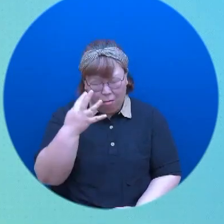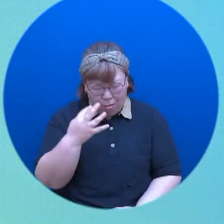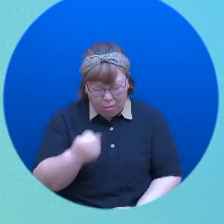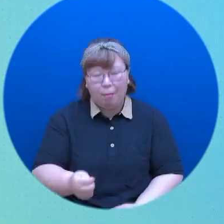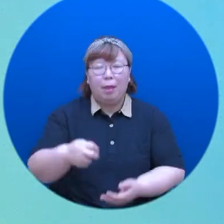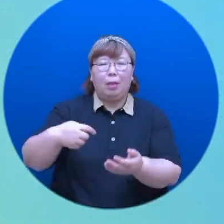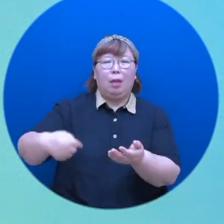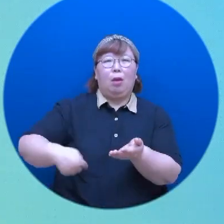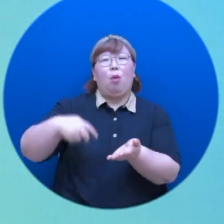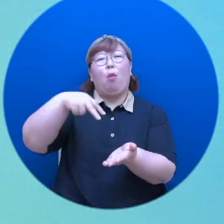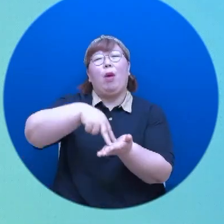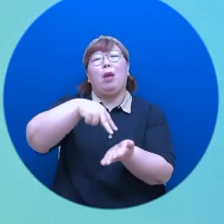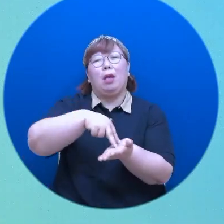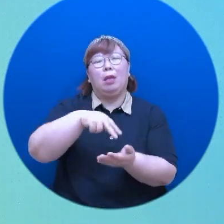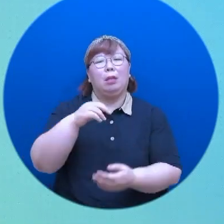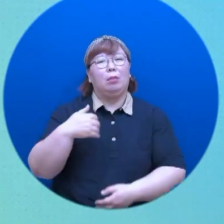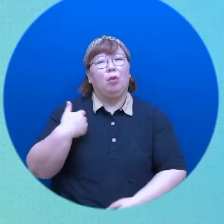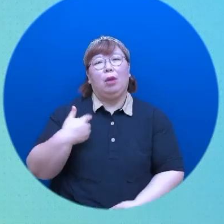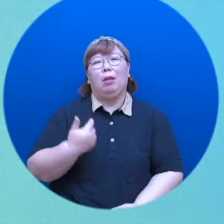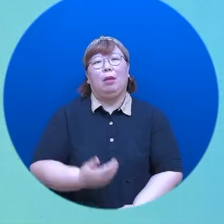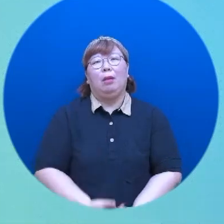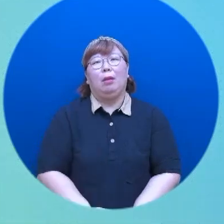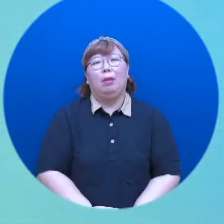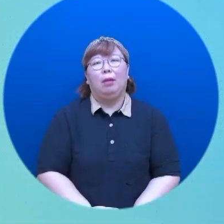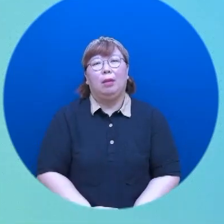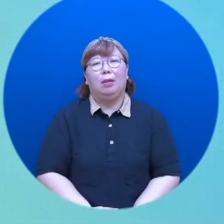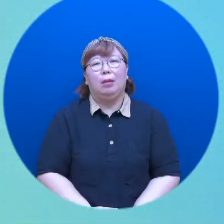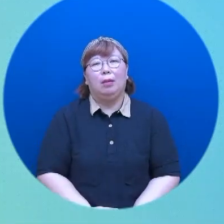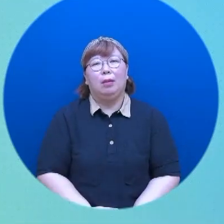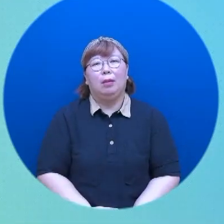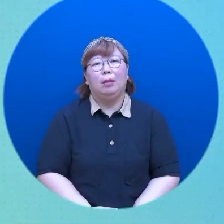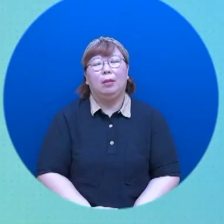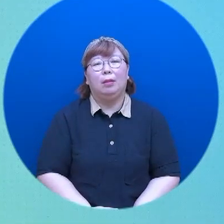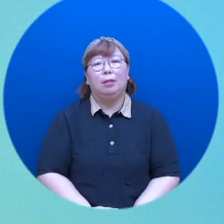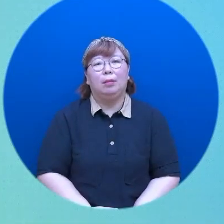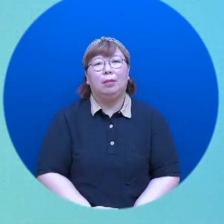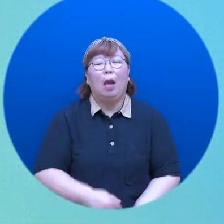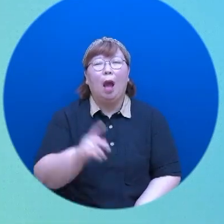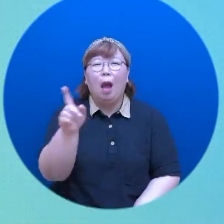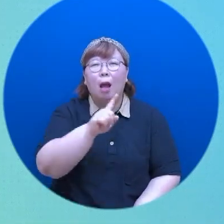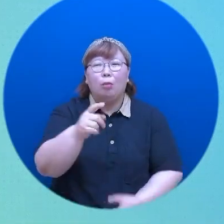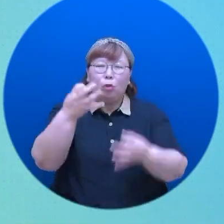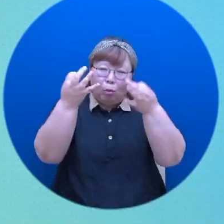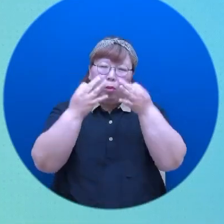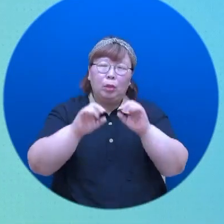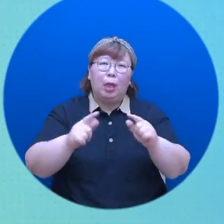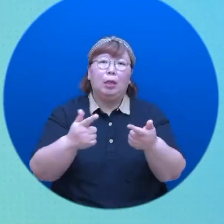모릅니다. 아무도 보지 않을 때 나는 어떤 모습인가?